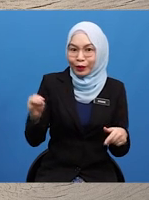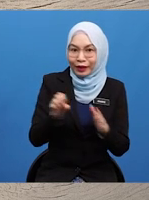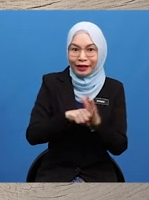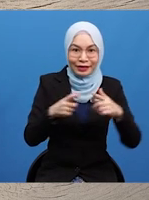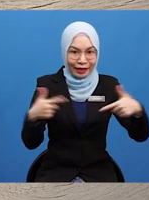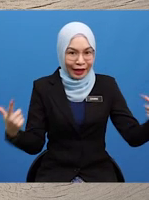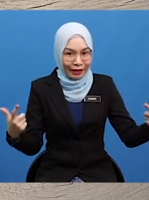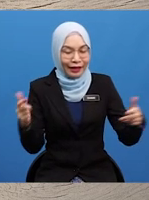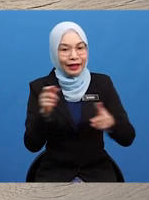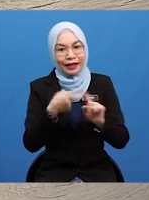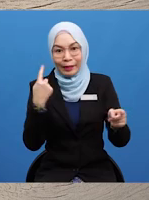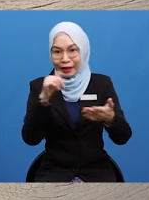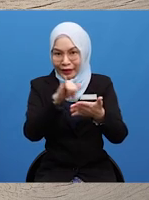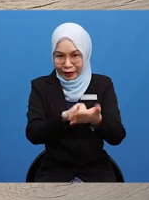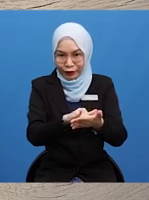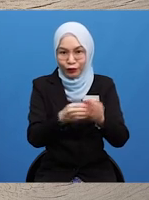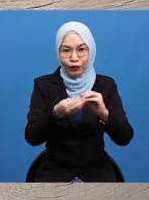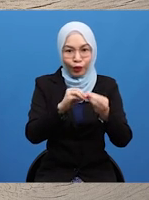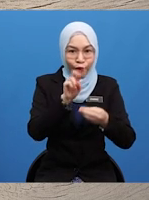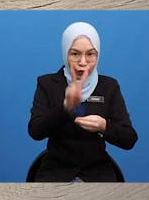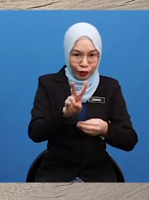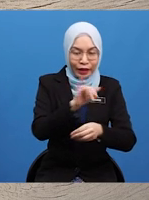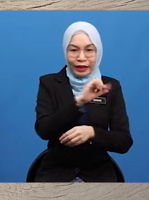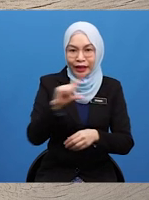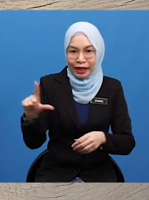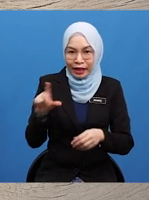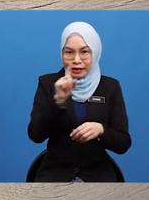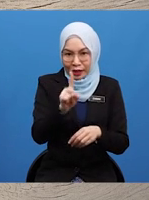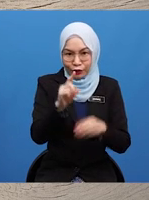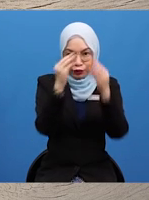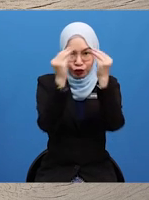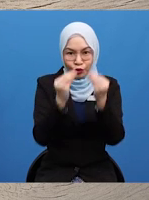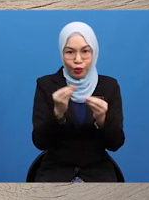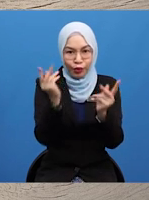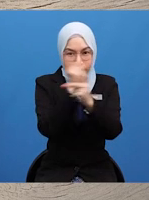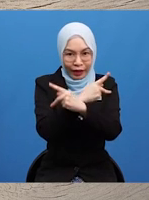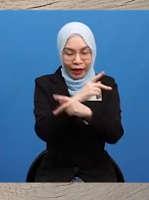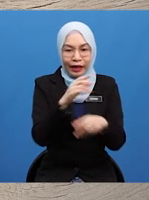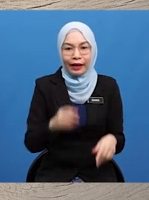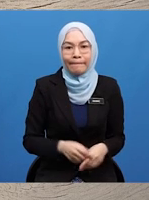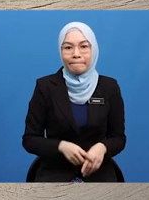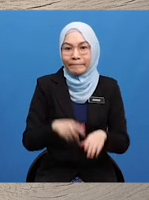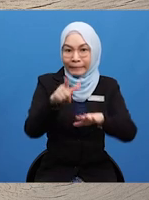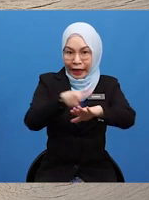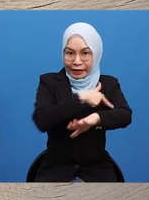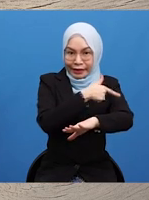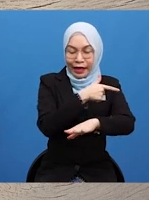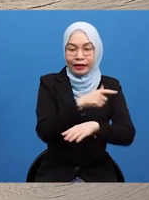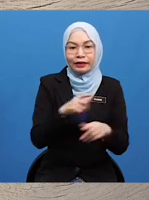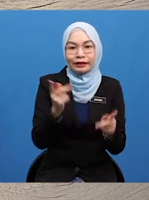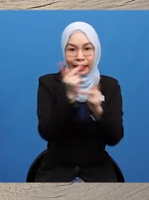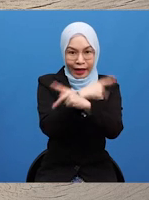ini menunjukkan nilai darab di antara panjang darab lebar untuk